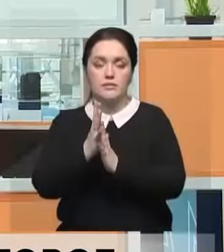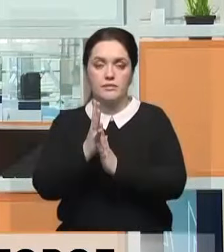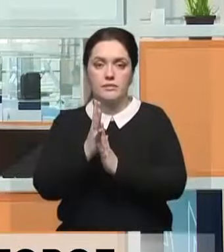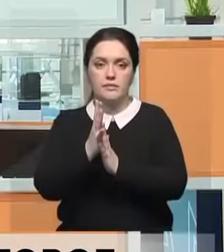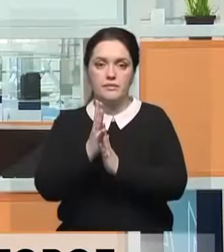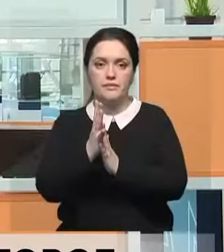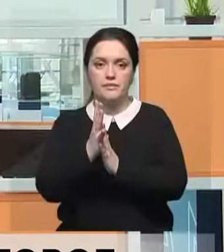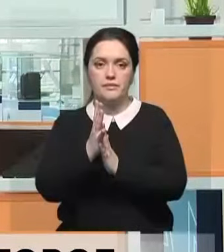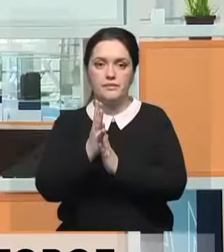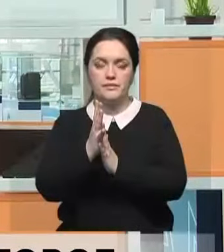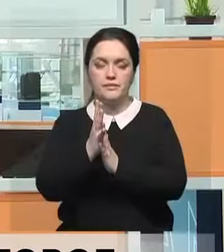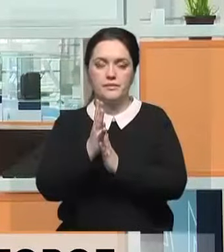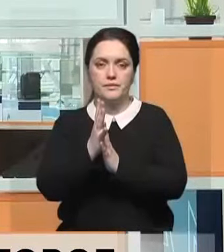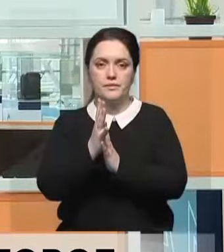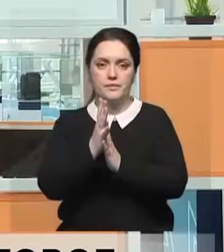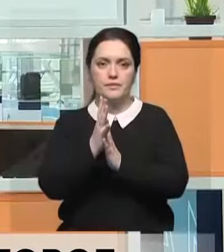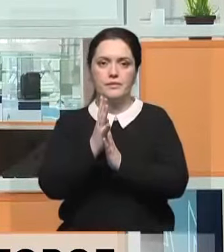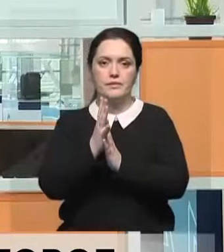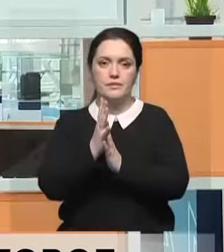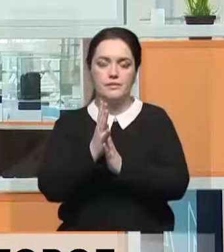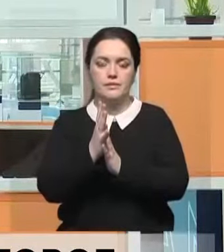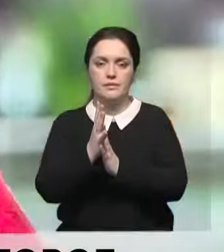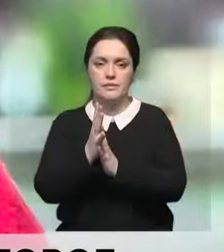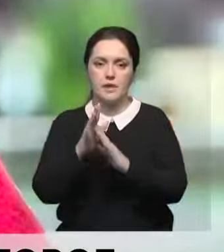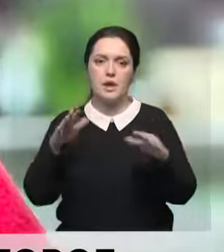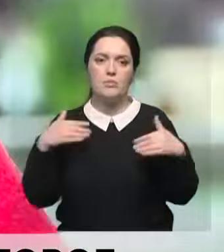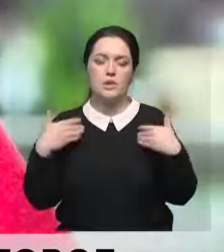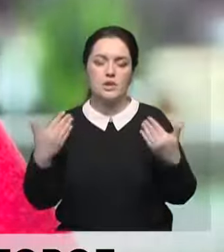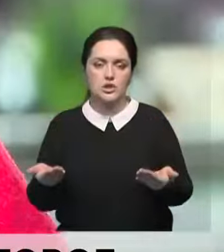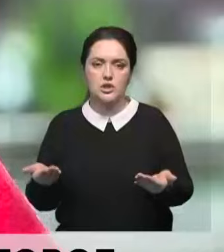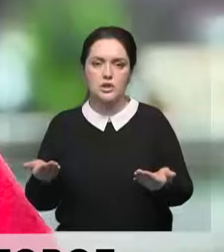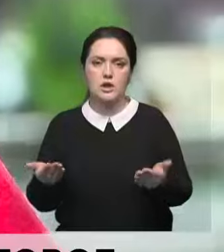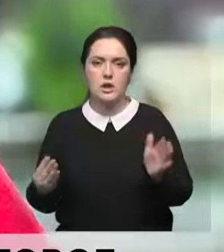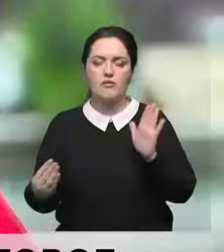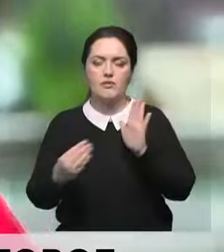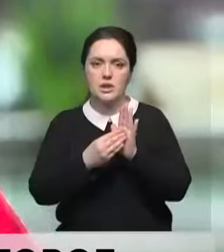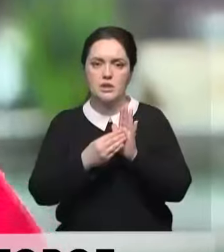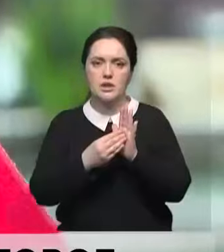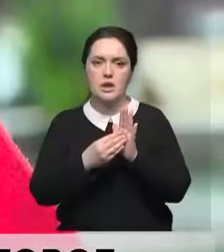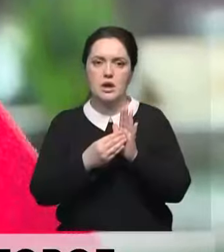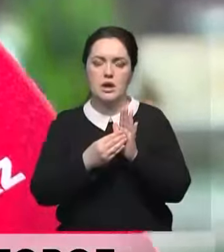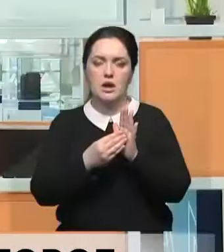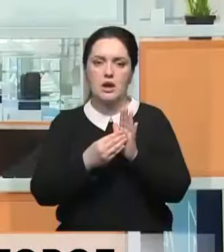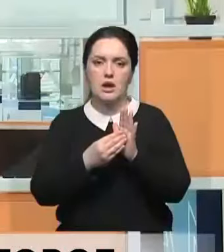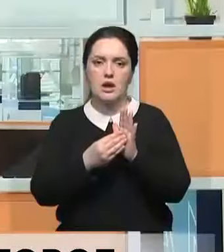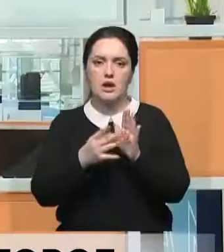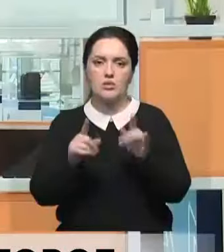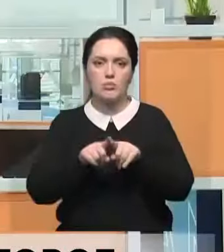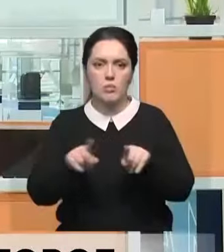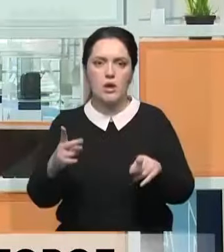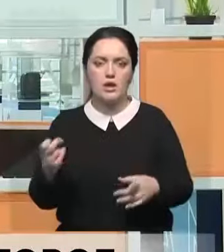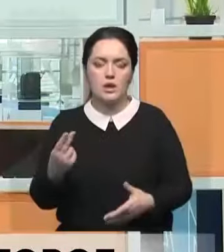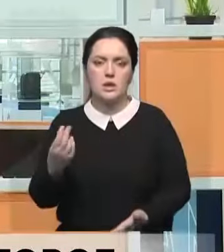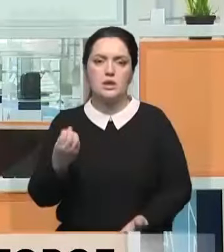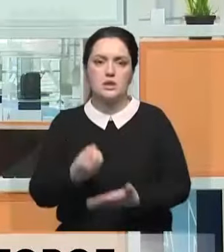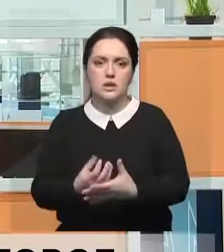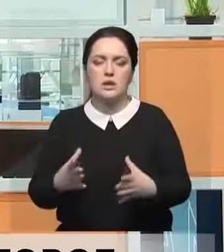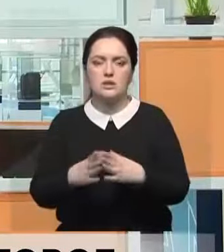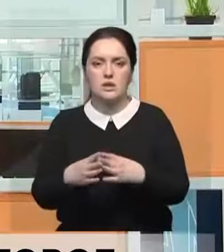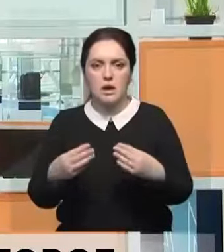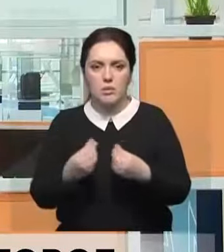И я предложила внести пропаганду национальных ценностей,